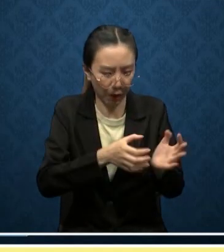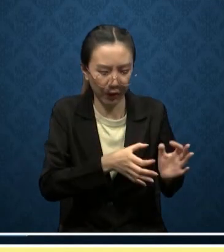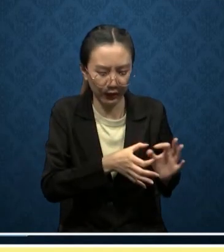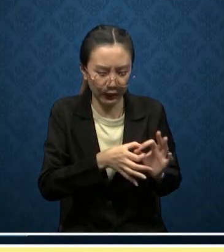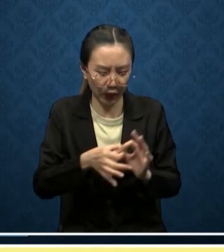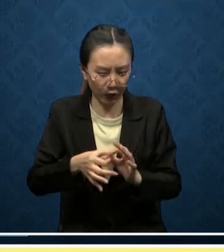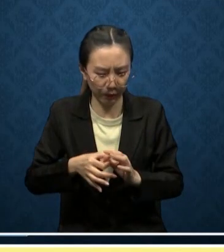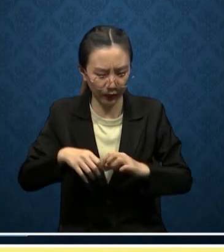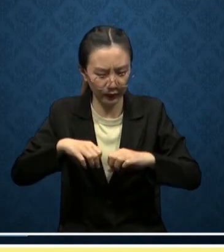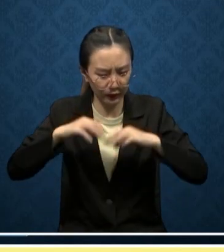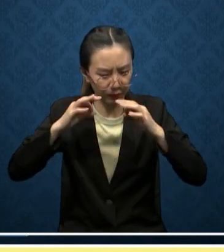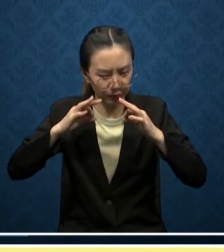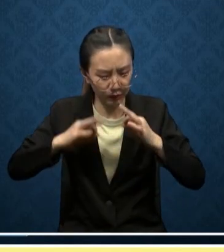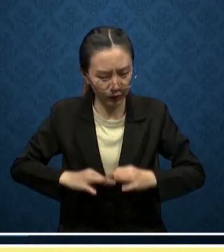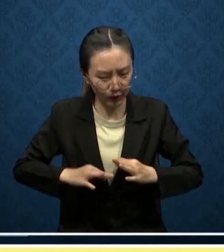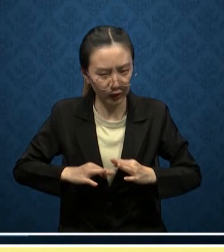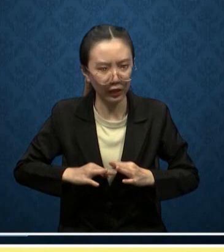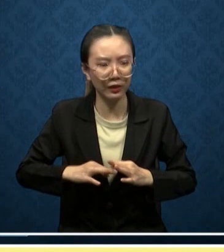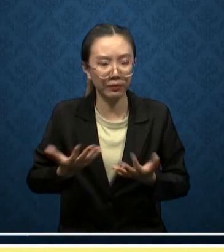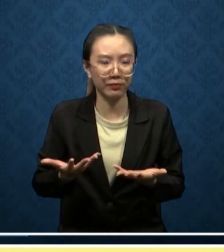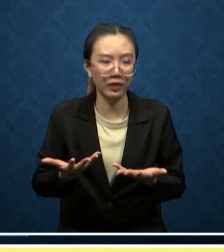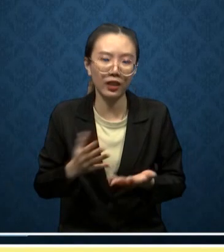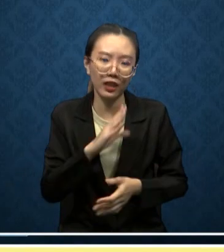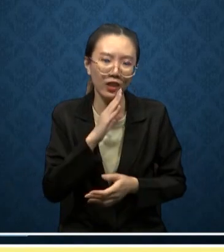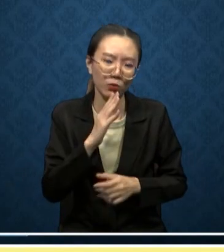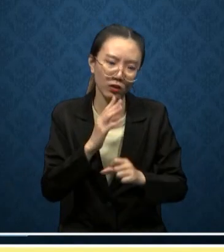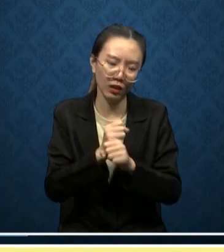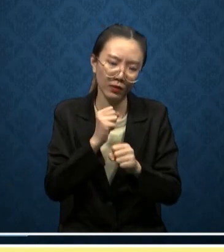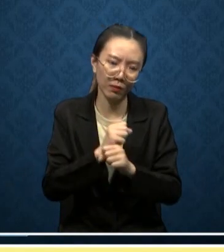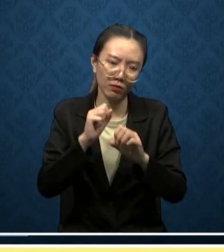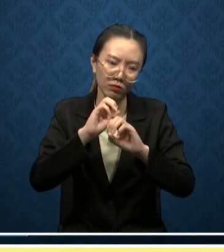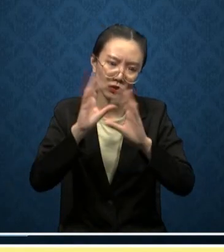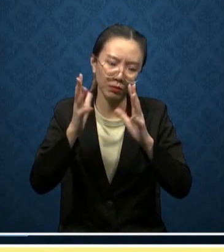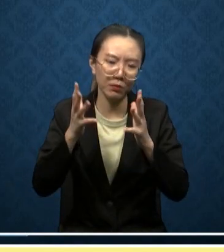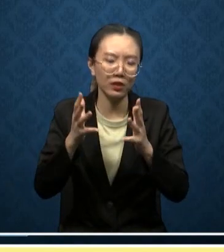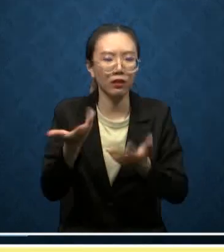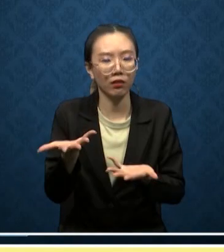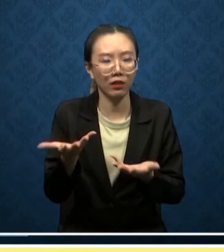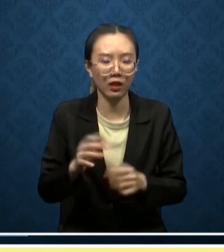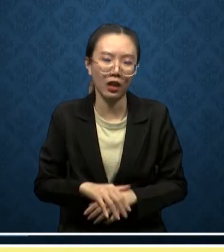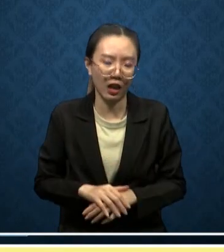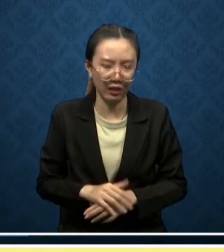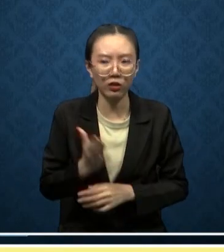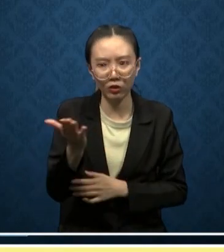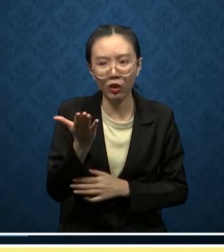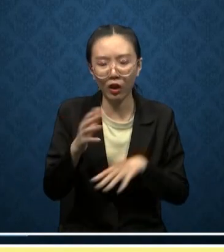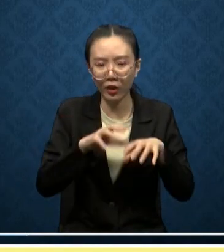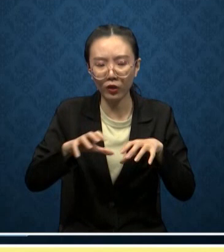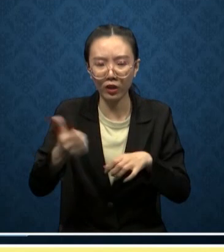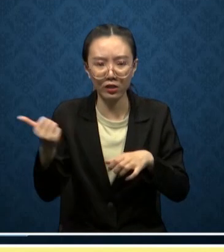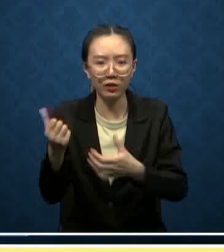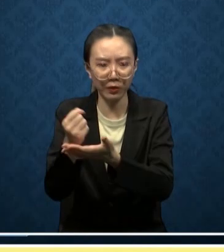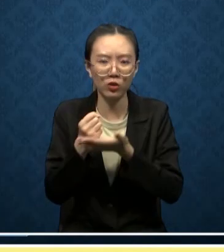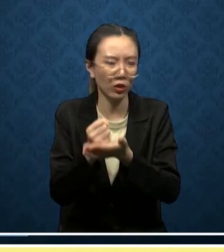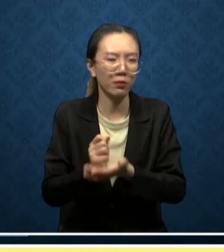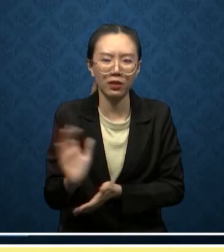หมาคามว่าผลลัพธ์ในการขับเคลื่อนเรื่องนี้ไม่ชัดเจนการดำเนินการก็หน่วยงานเดียวดำเนินการแล้วหวังว่าหน่วยงานอื่นจะเข้ามาช่วยปรากฏว่าเรื่องราวไม่ใช่เป็น